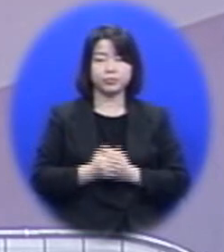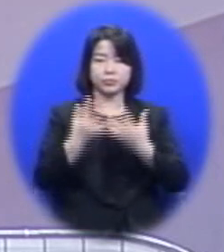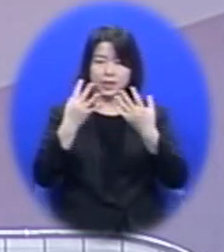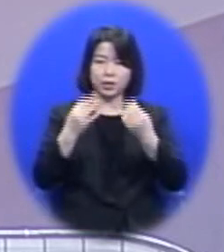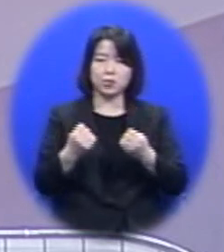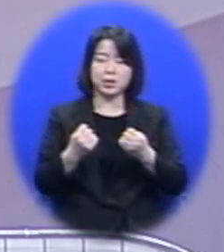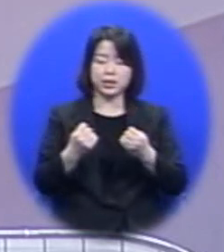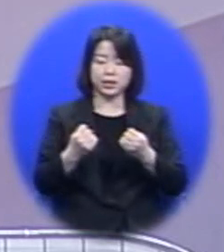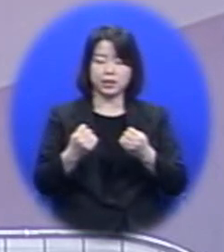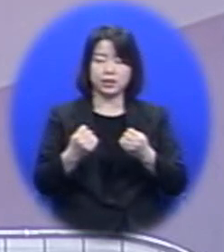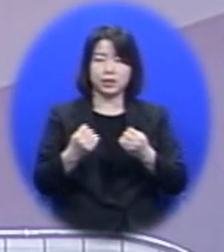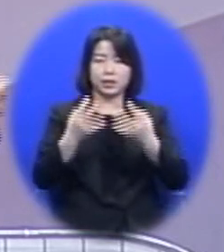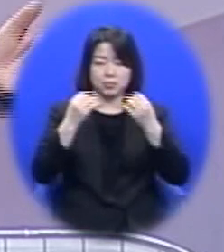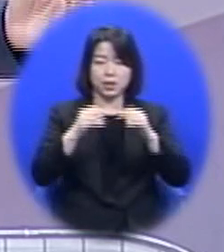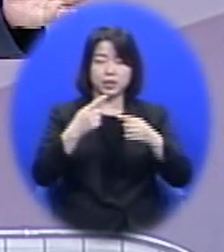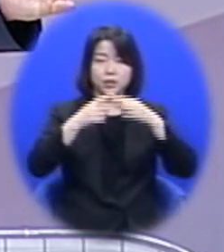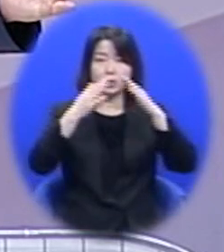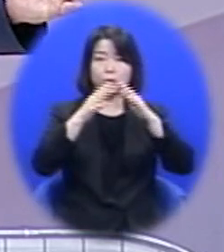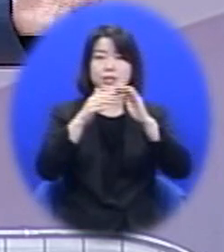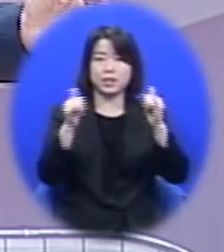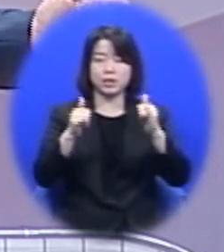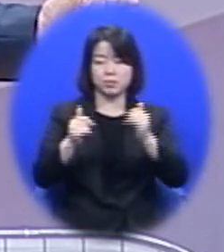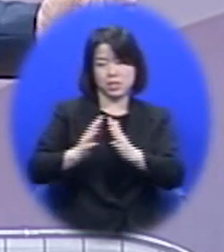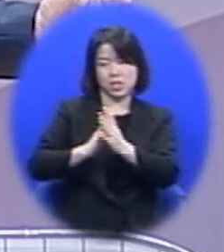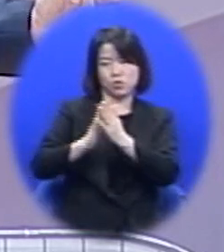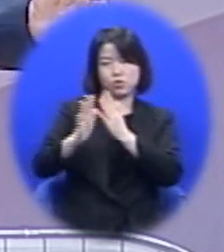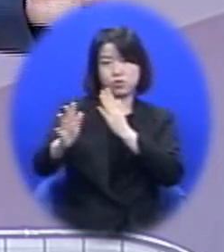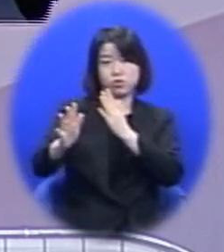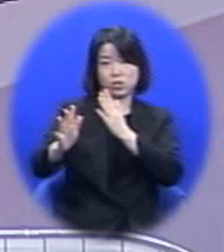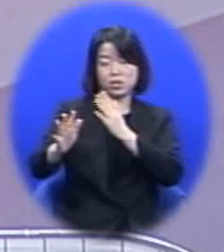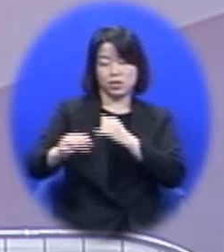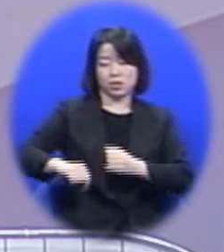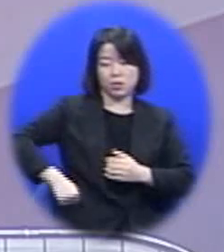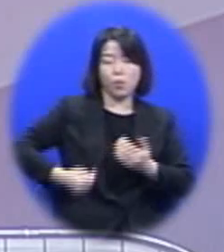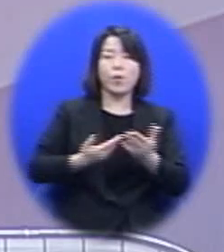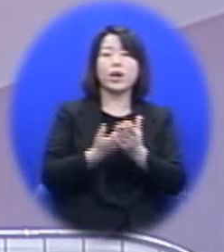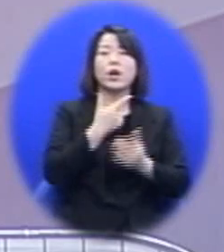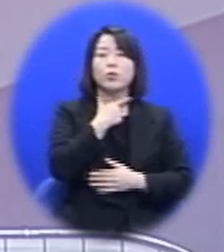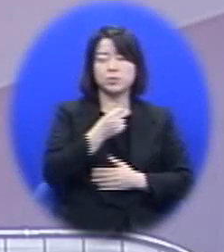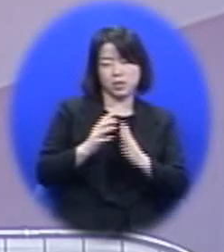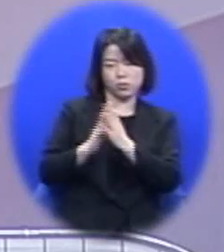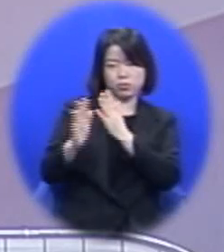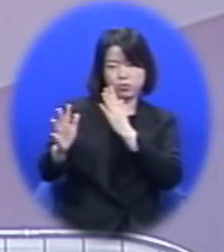얼마나 많은 교인들이 줄을 서서 회개하겠다고 줄을 서